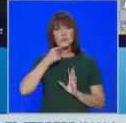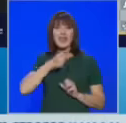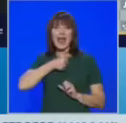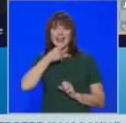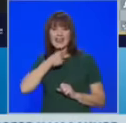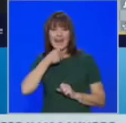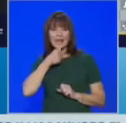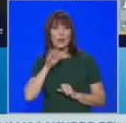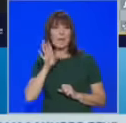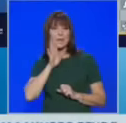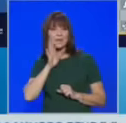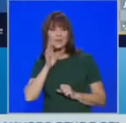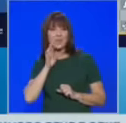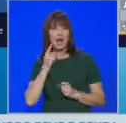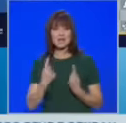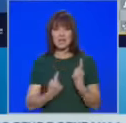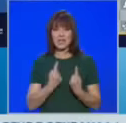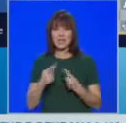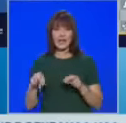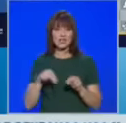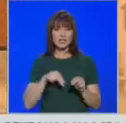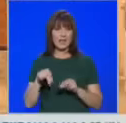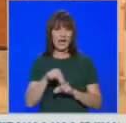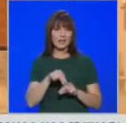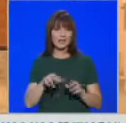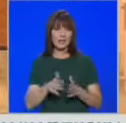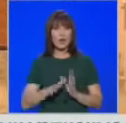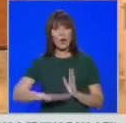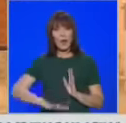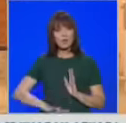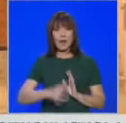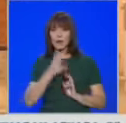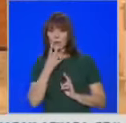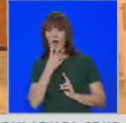после с баща и тъй. Те са шахматисти и те. То от малко се